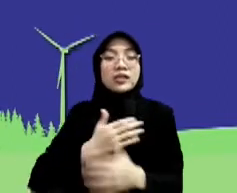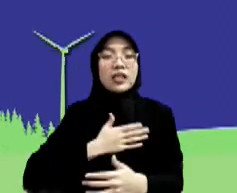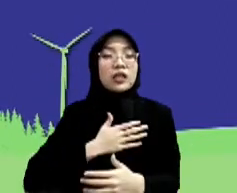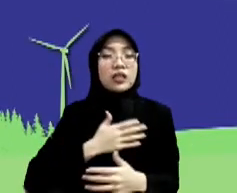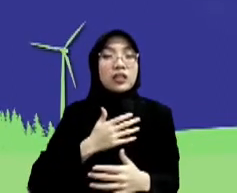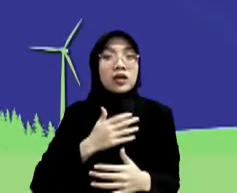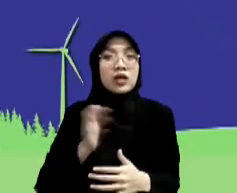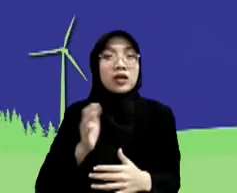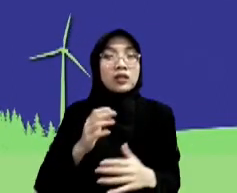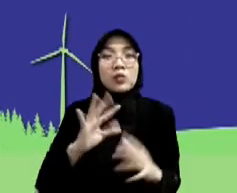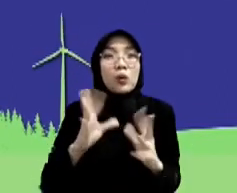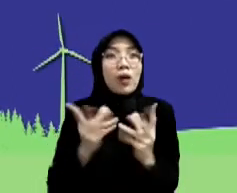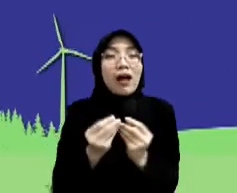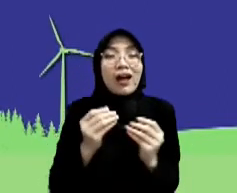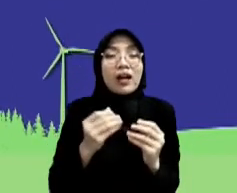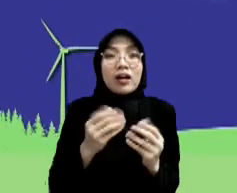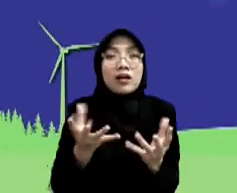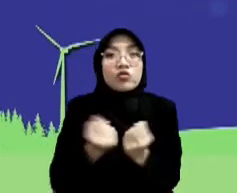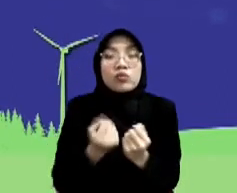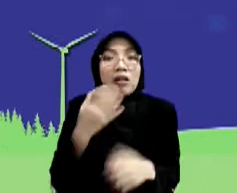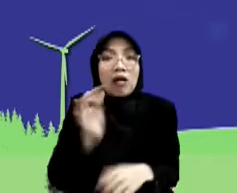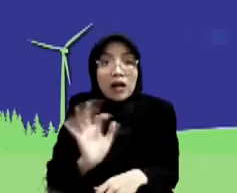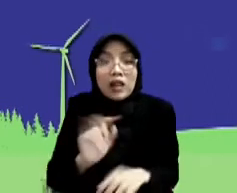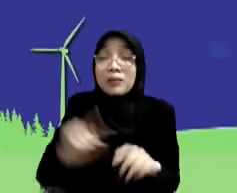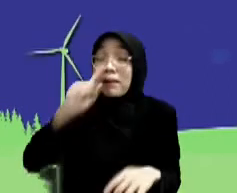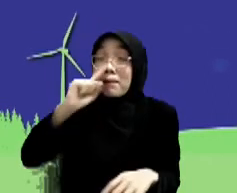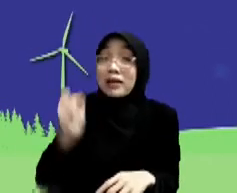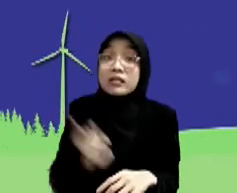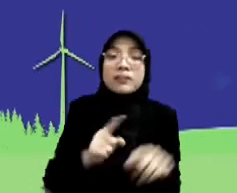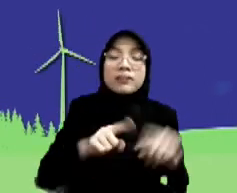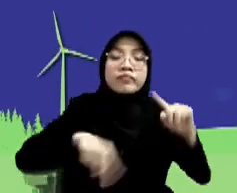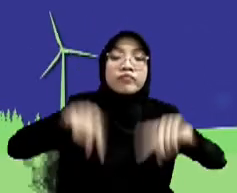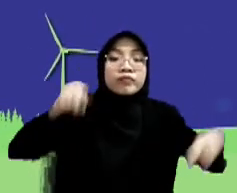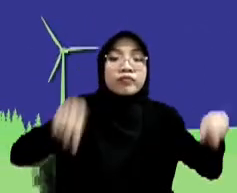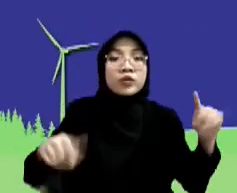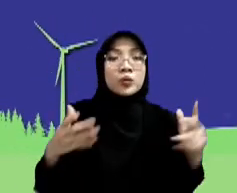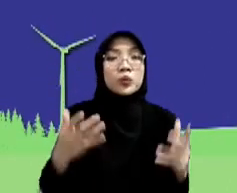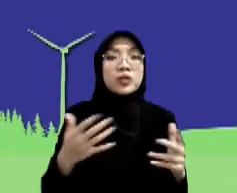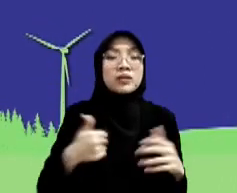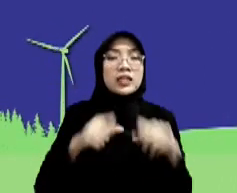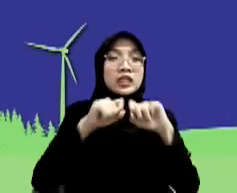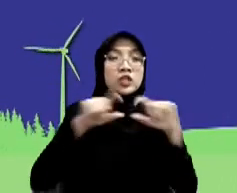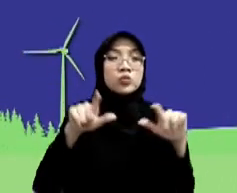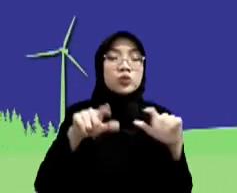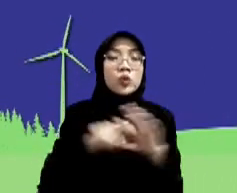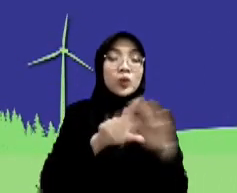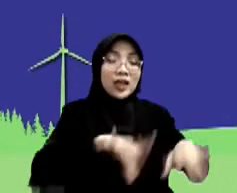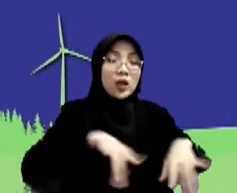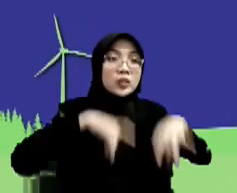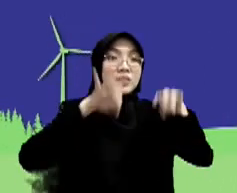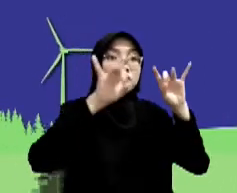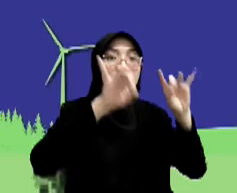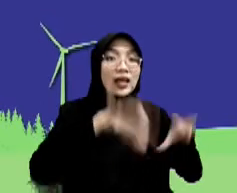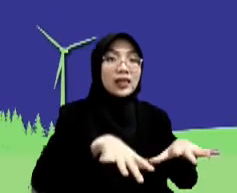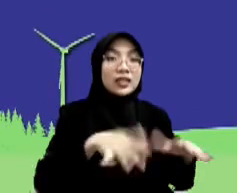have numbers tapi yang udah pasti eh berbagai mungkin bisa disebut misalnya di Australia dari sisi